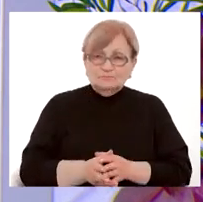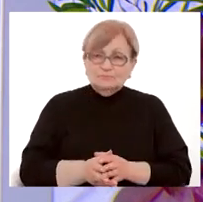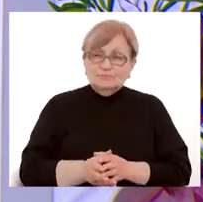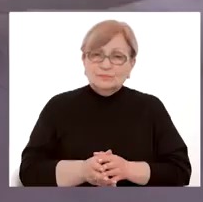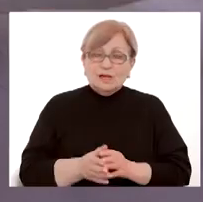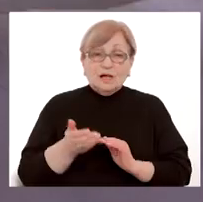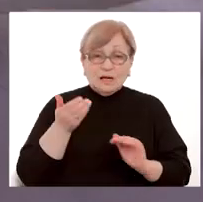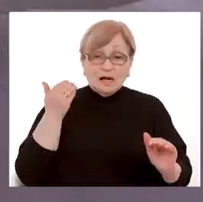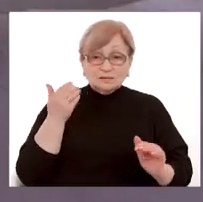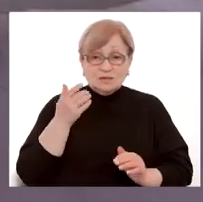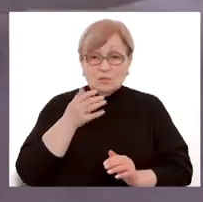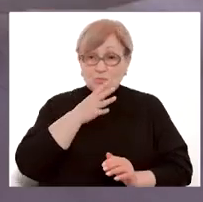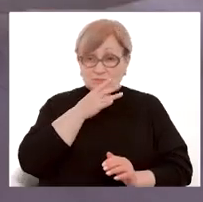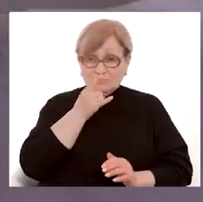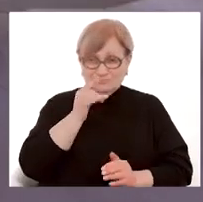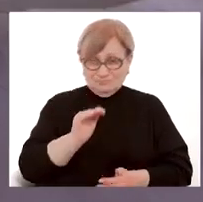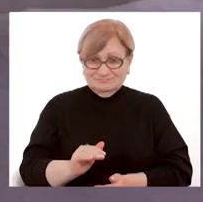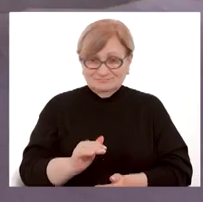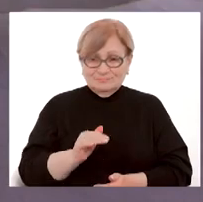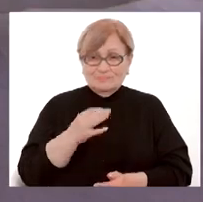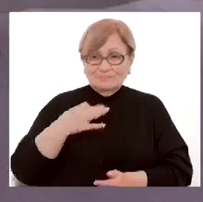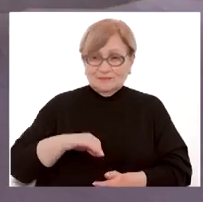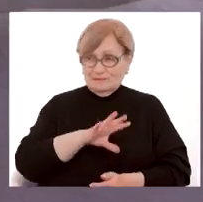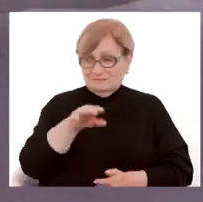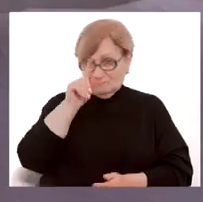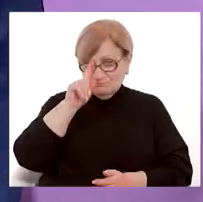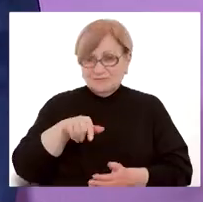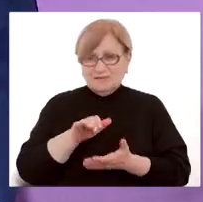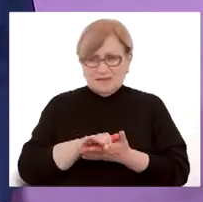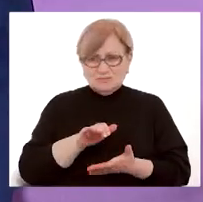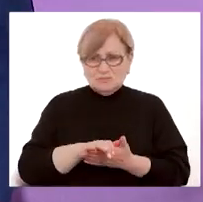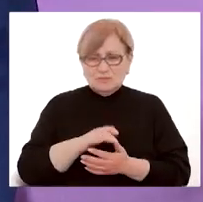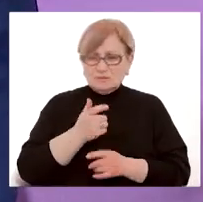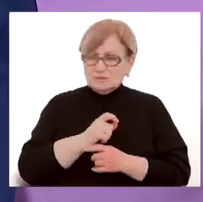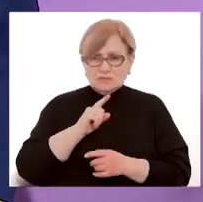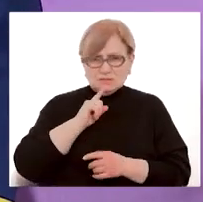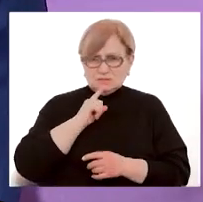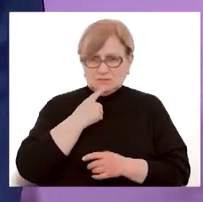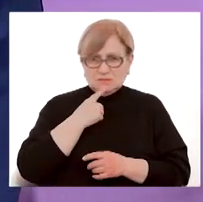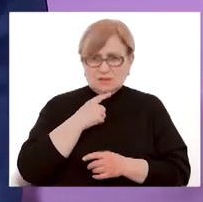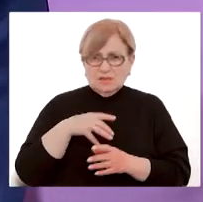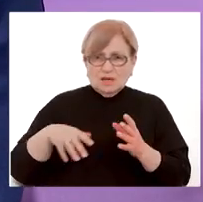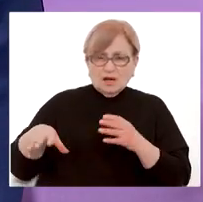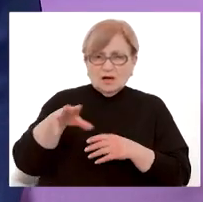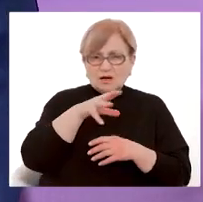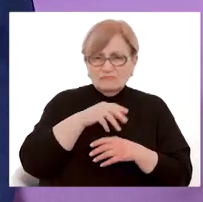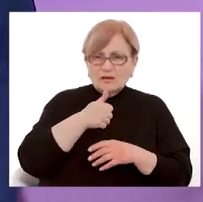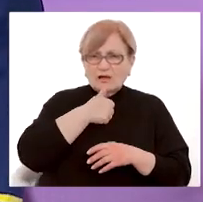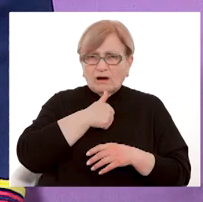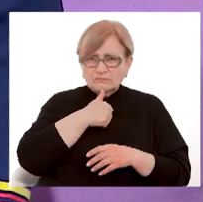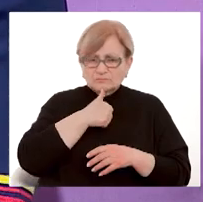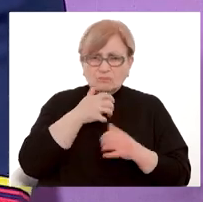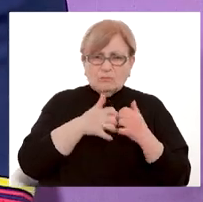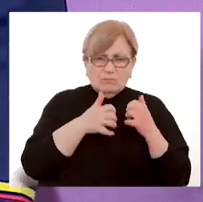თქმა უნდა, აი ადრეულ ასაკში განსაკუთრებით ხა ვისაც ყავს შვილები, ალბათ ყოველას გვეცნობა, რომ ცოტა რთული არის აი ამ ყველა პროდუქტის გასინჯვა, ხო? ან